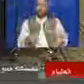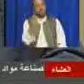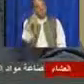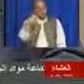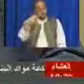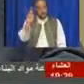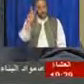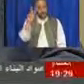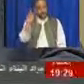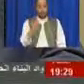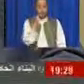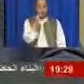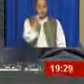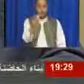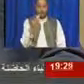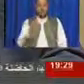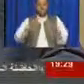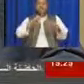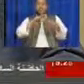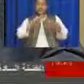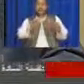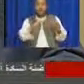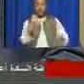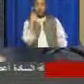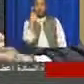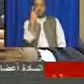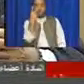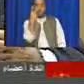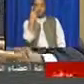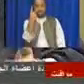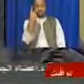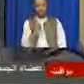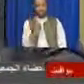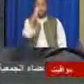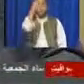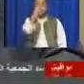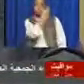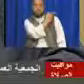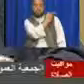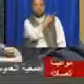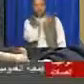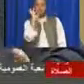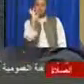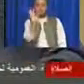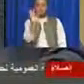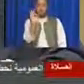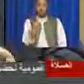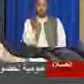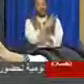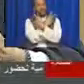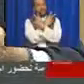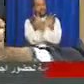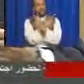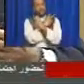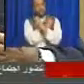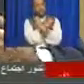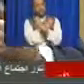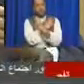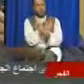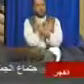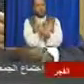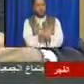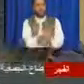الجميع اذا تصالح مع فرد واحد فسوه ياتي الله اجرا عظيما وتكون له كفاره